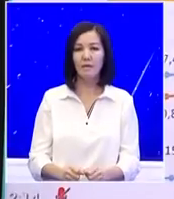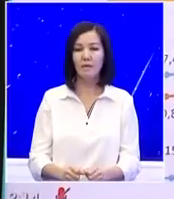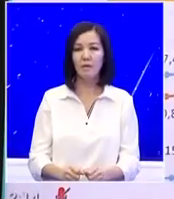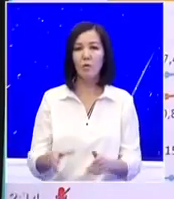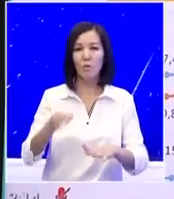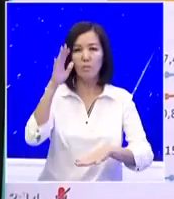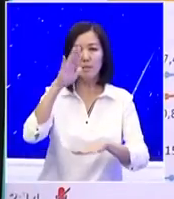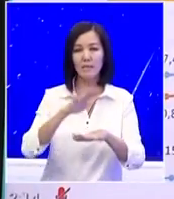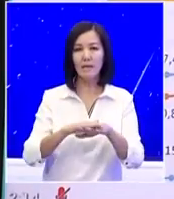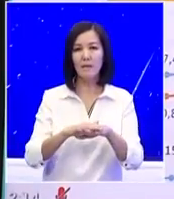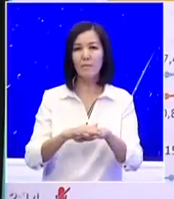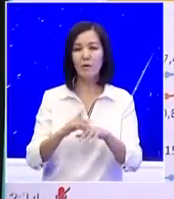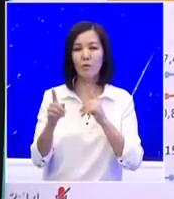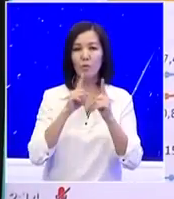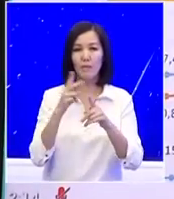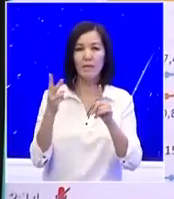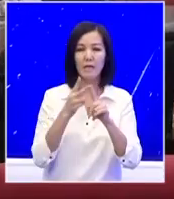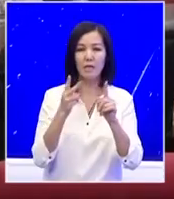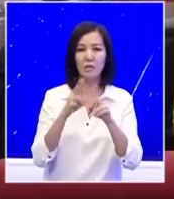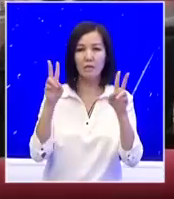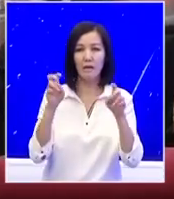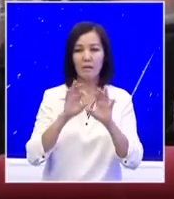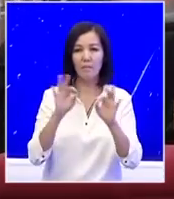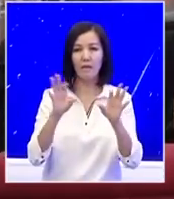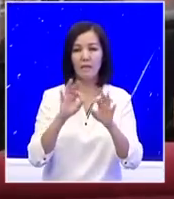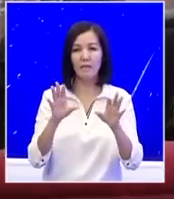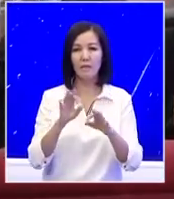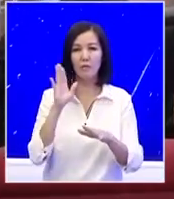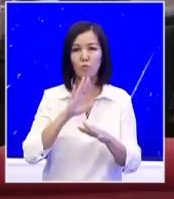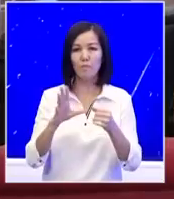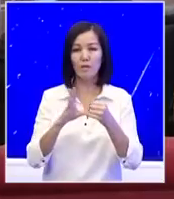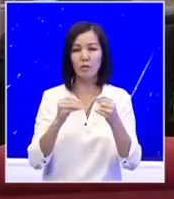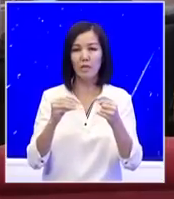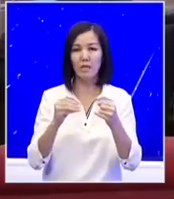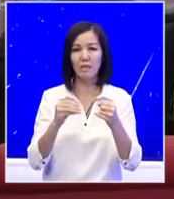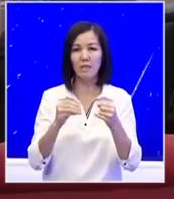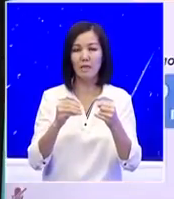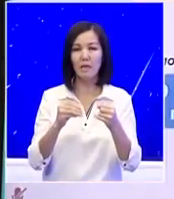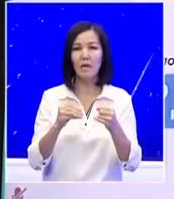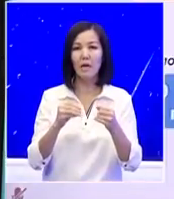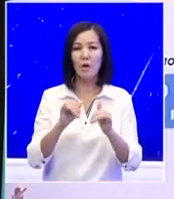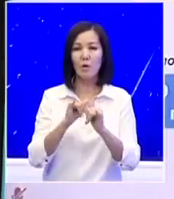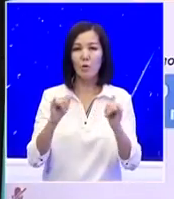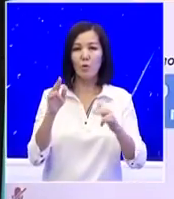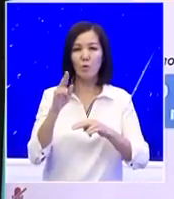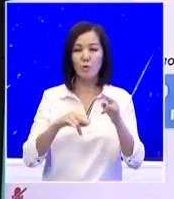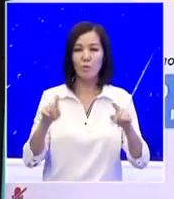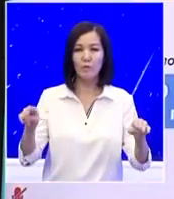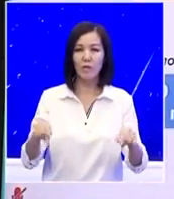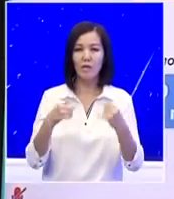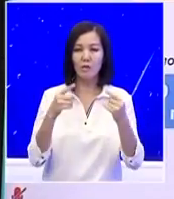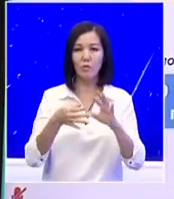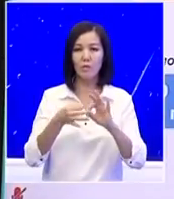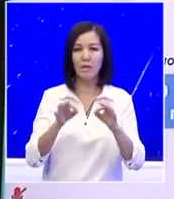Амандық Аббасұлы үкімет отырысындағы екінші мәселеге де баса мән берді. Суармалы жерлердің ирригациялық инфрақұрылымын жаңғырту бойынша